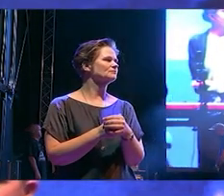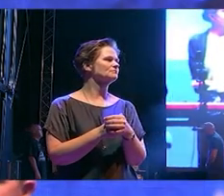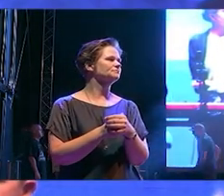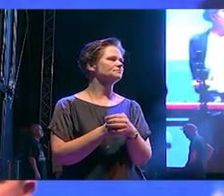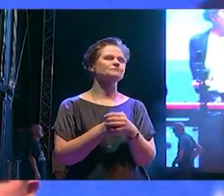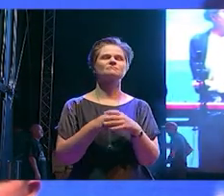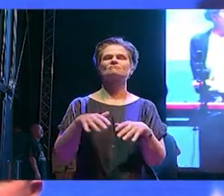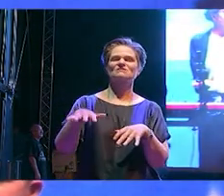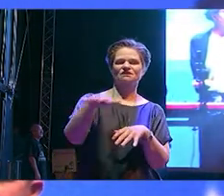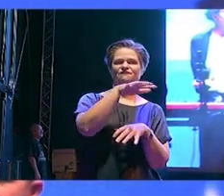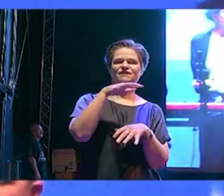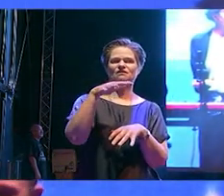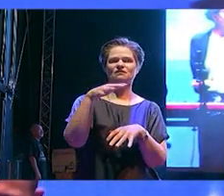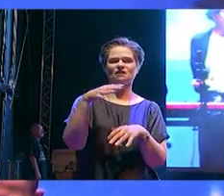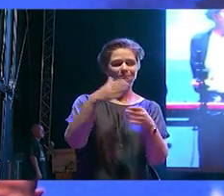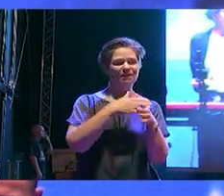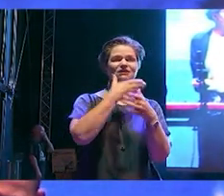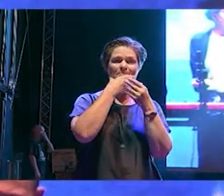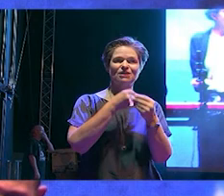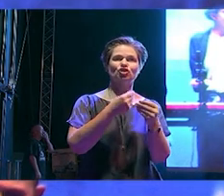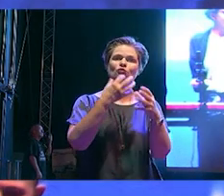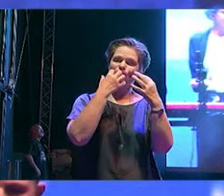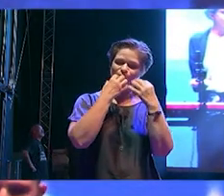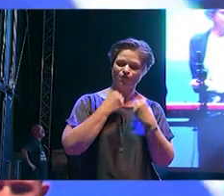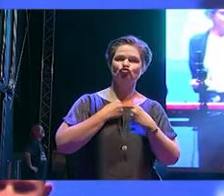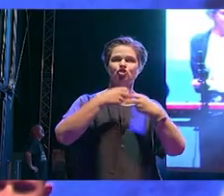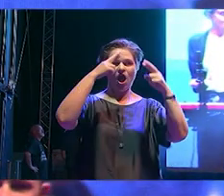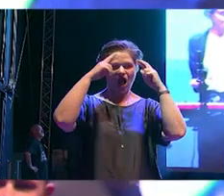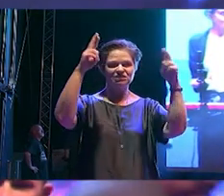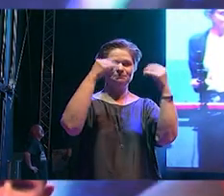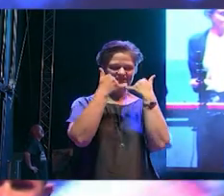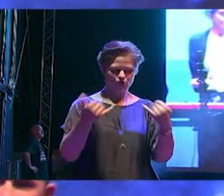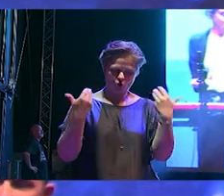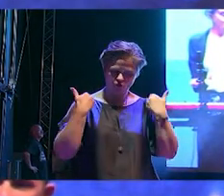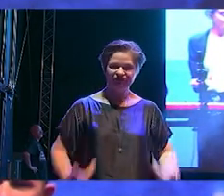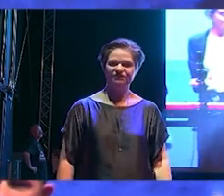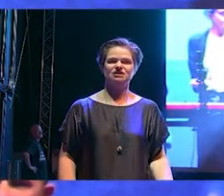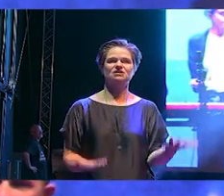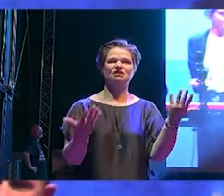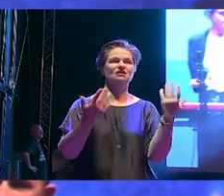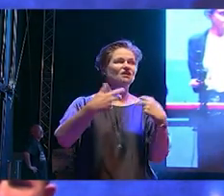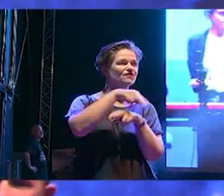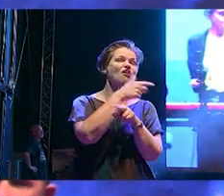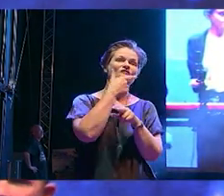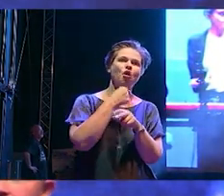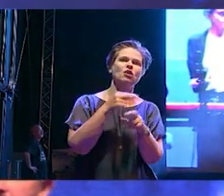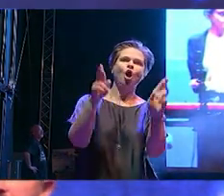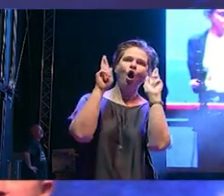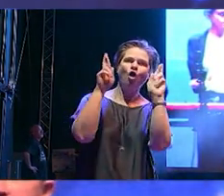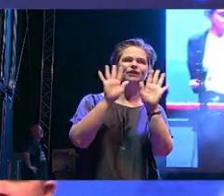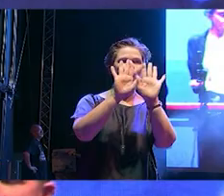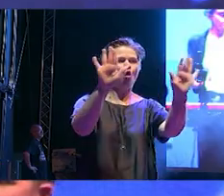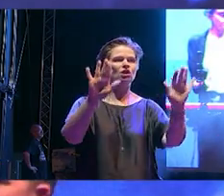Wir wollen als behinderte Menschen so akzeptiert werden, wie wir sind. Und wir wollen und hoffen dabei auf eure